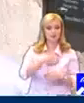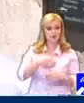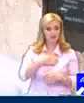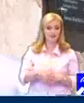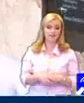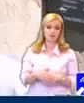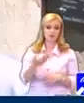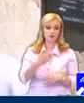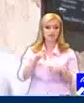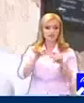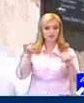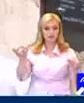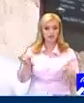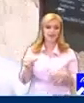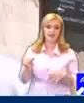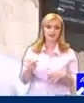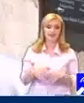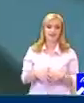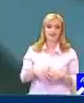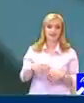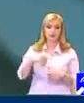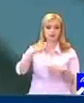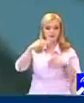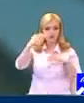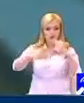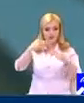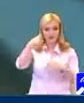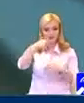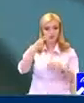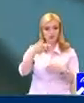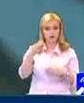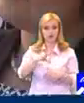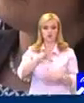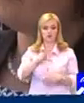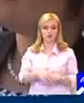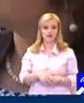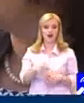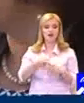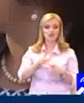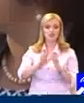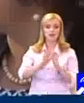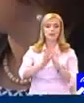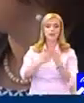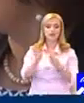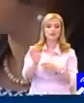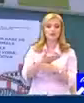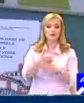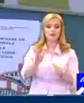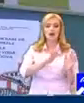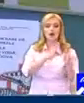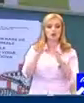constituie temelia dezvoltării raionului în general pentru anii următori. Ghidurile ecoturistice vor fi repartizate în școlile, bibliotecile